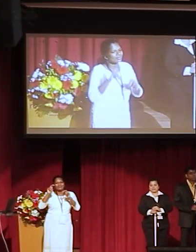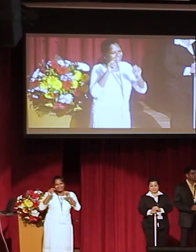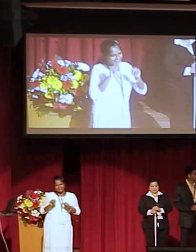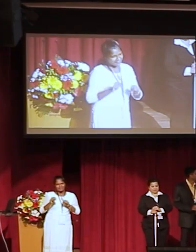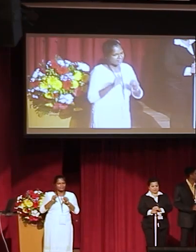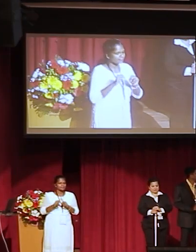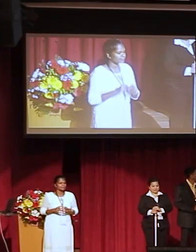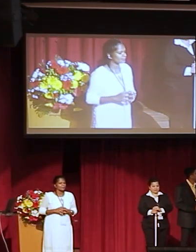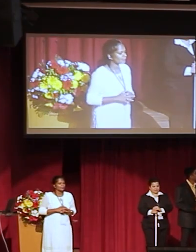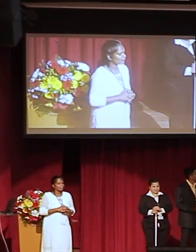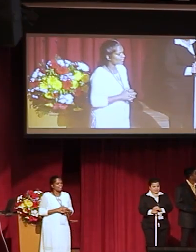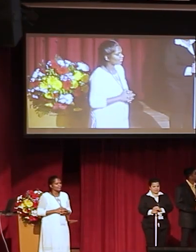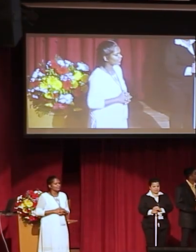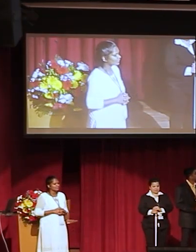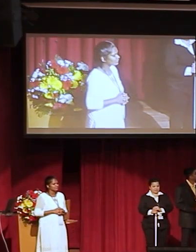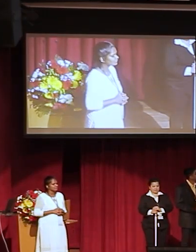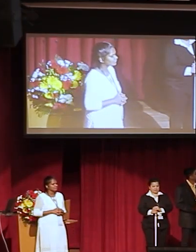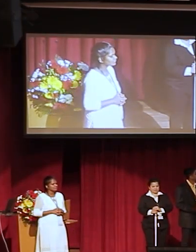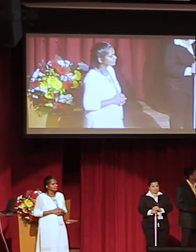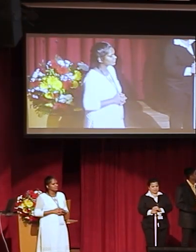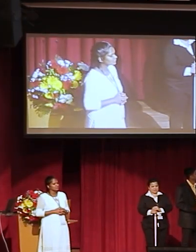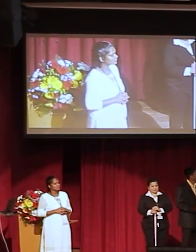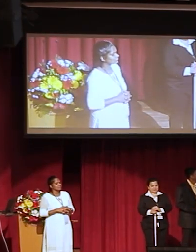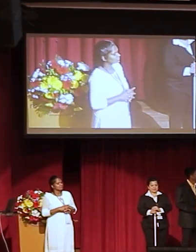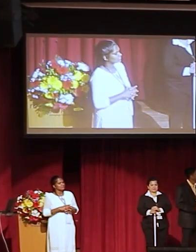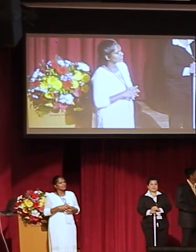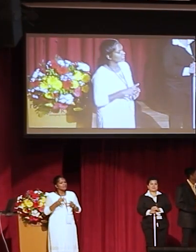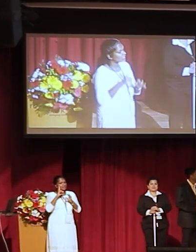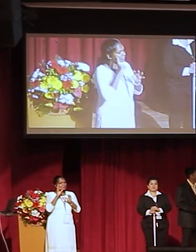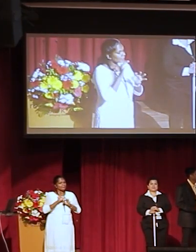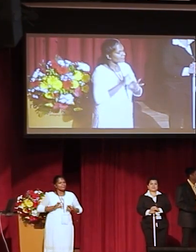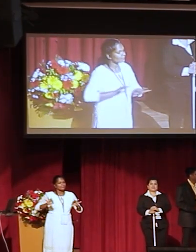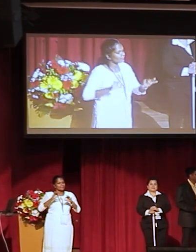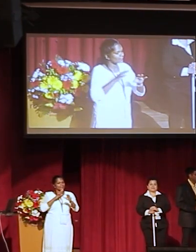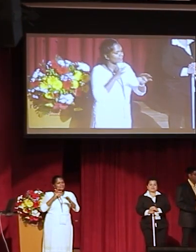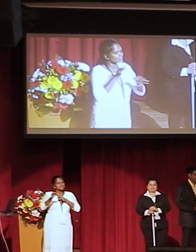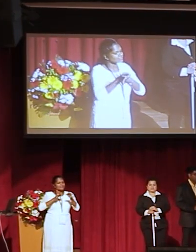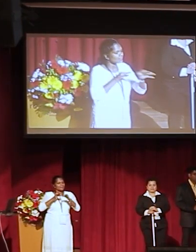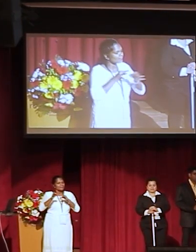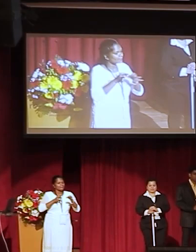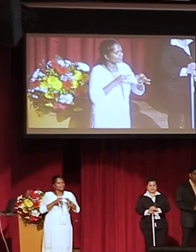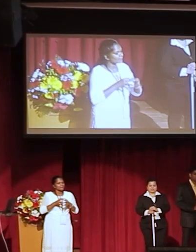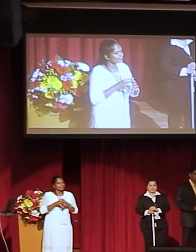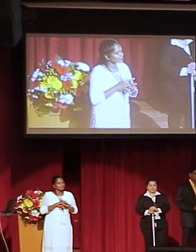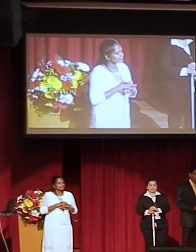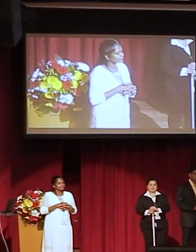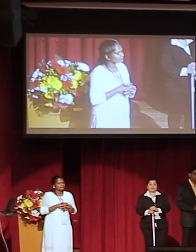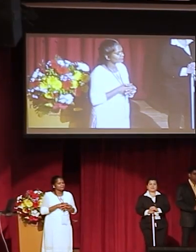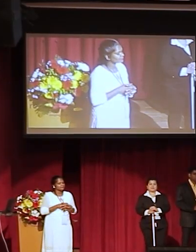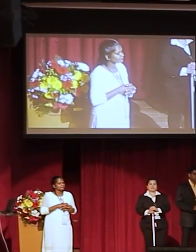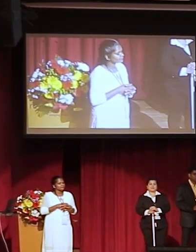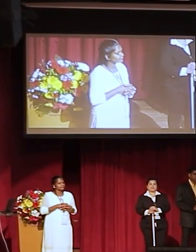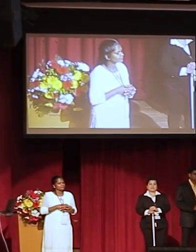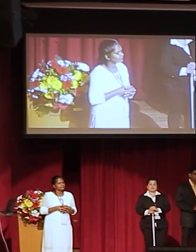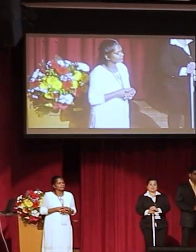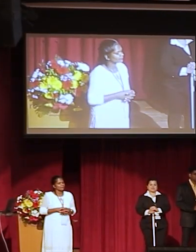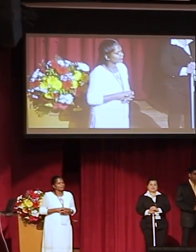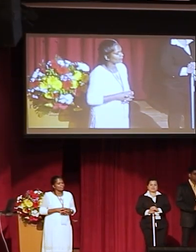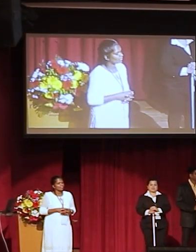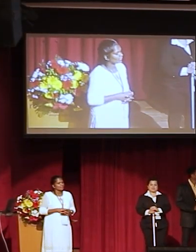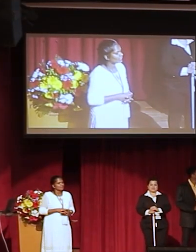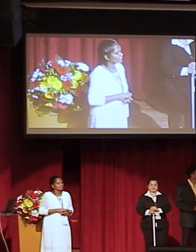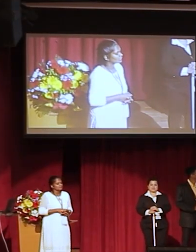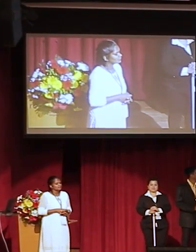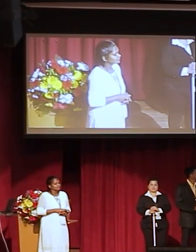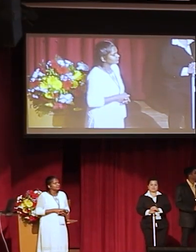Hindi. Main content heading Level. Hindi sample heading Level 2. Heading Level. बेरोजगारी आज पूरी